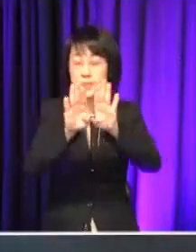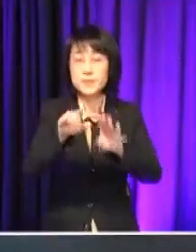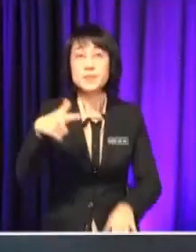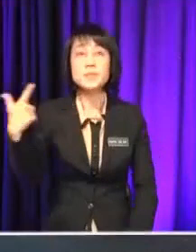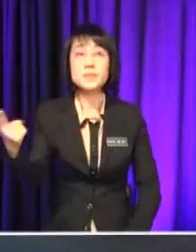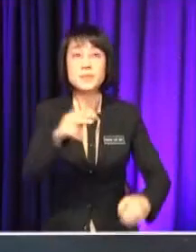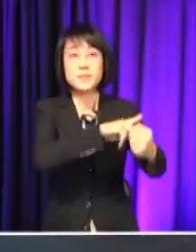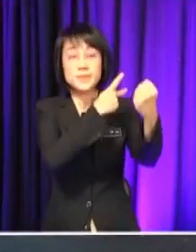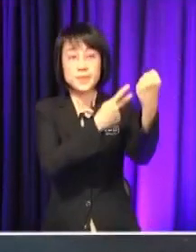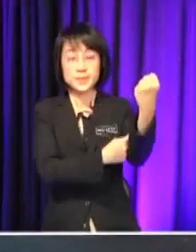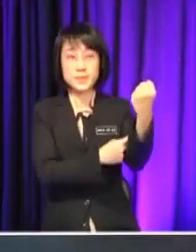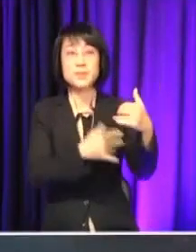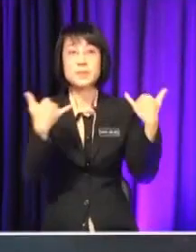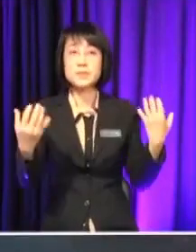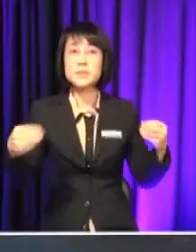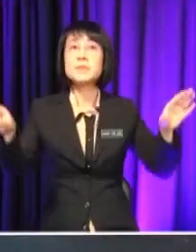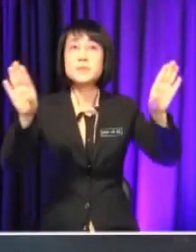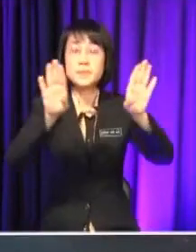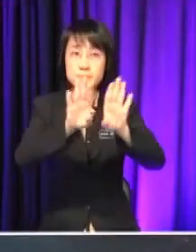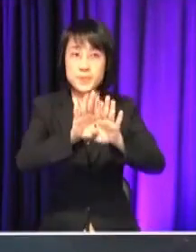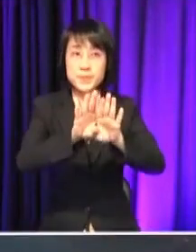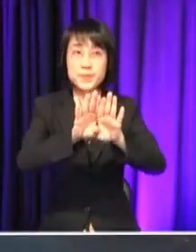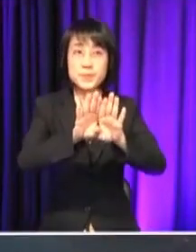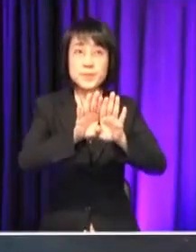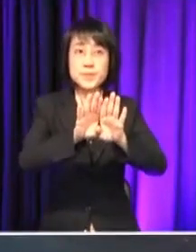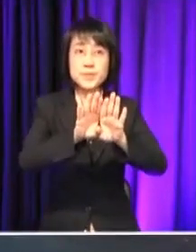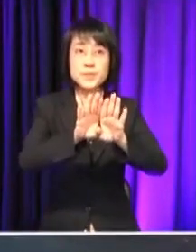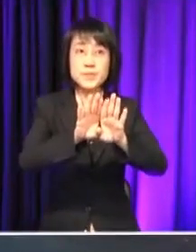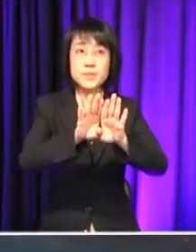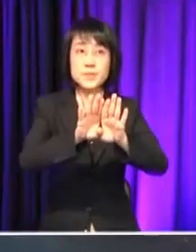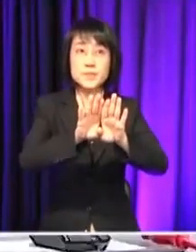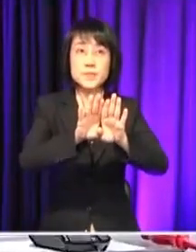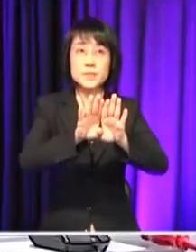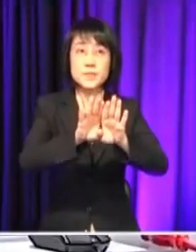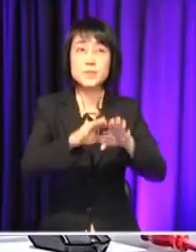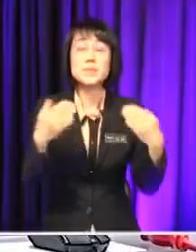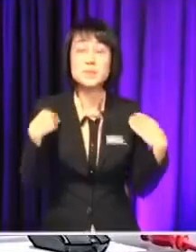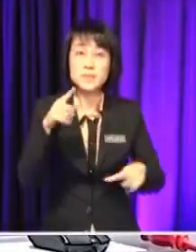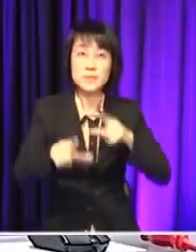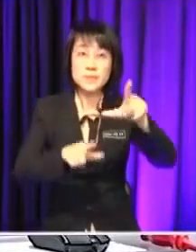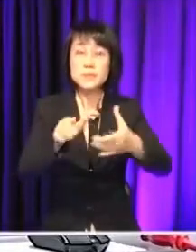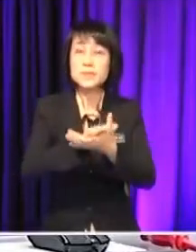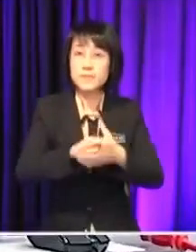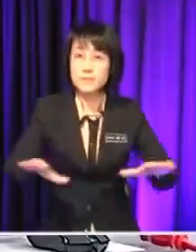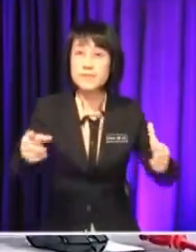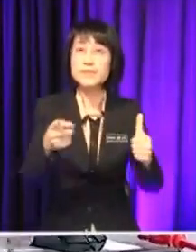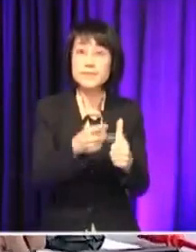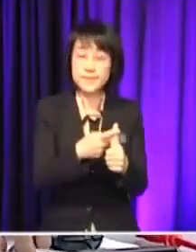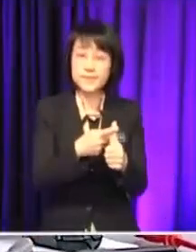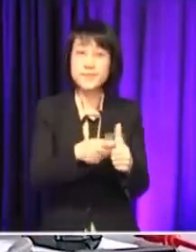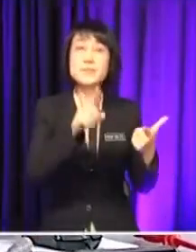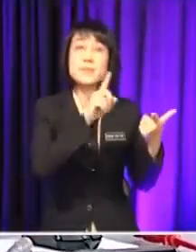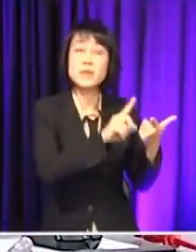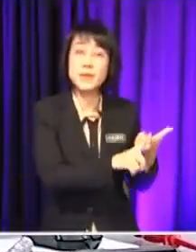Jadi sekarang saya udah tutup udah bekal yang kuasa jadi kita ada langkah keselamatan yang pertama yang kedua